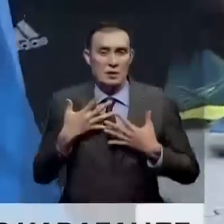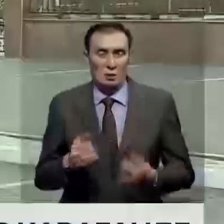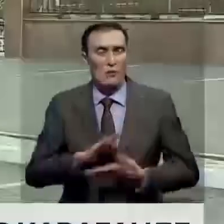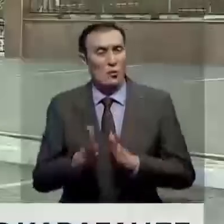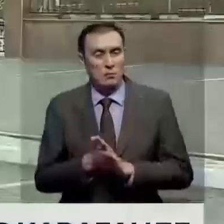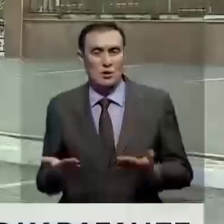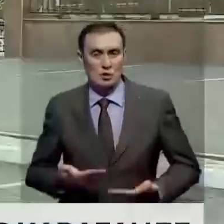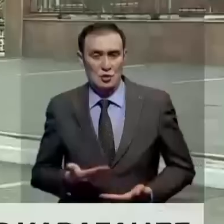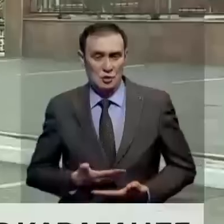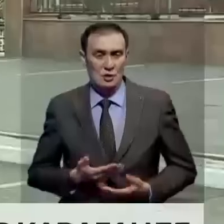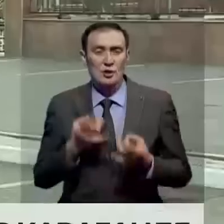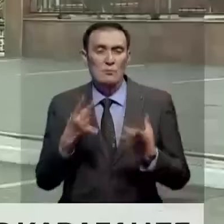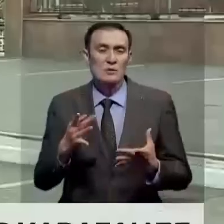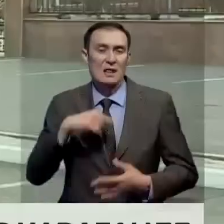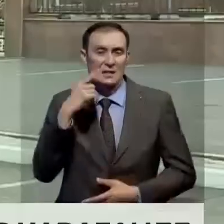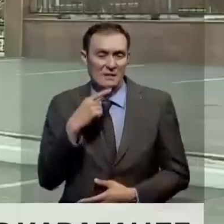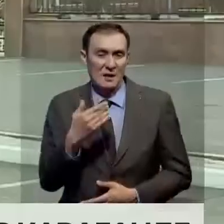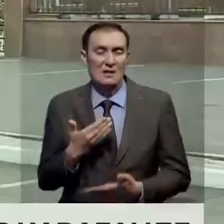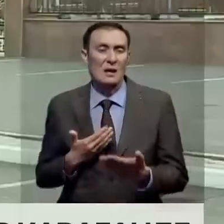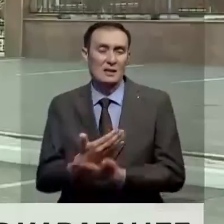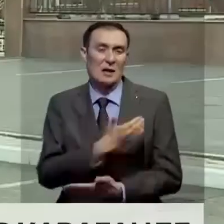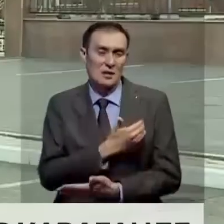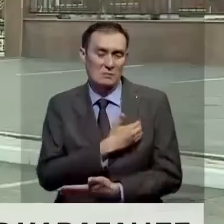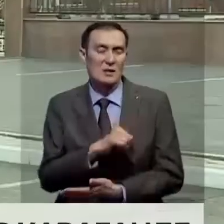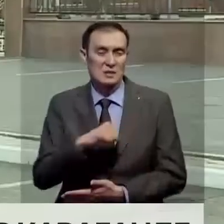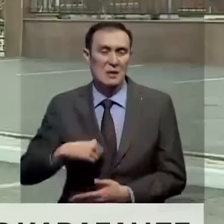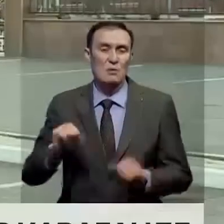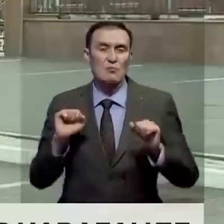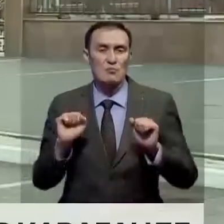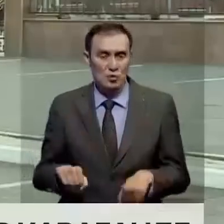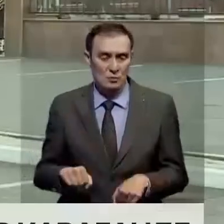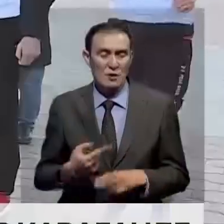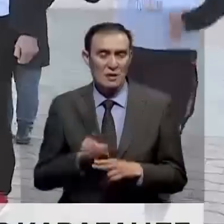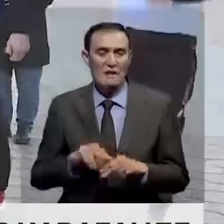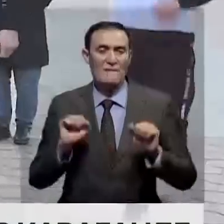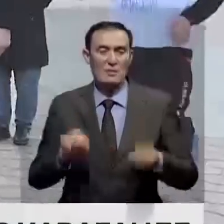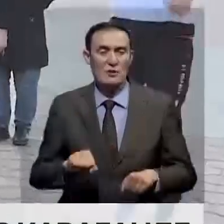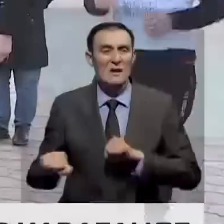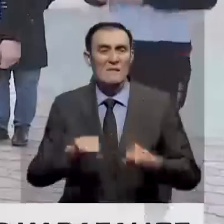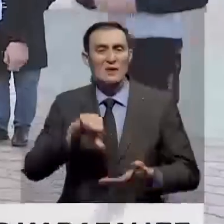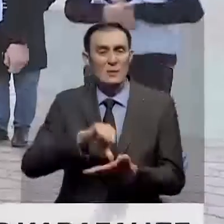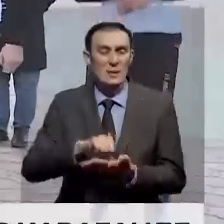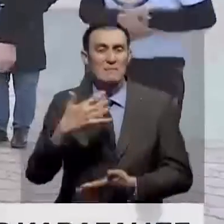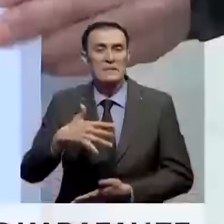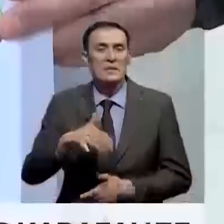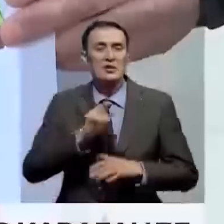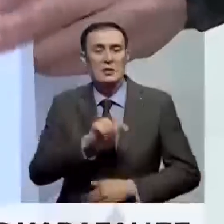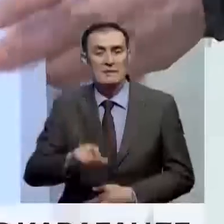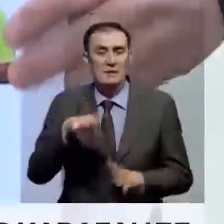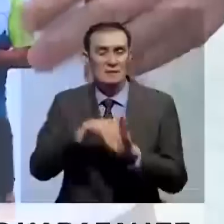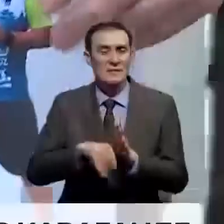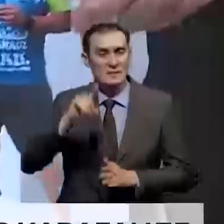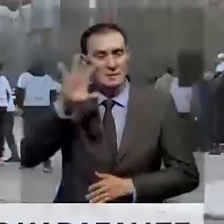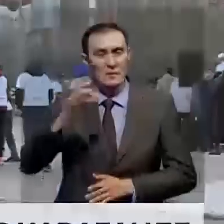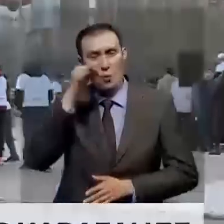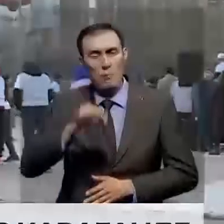ведем. Мы не только словами хотим доказать, что мы сами можем, что это возможно. В забеге принимают участие 50 человек. Среди них и